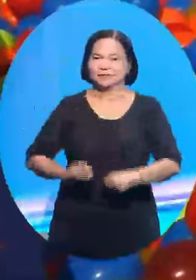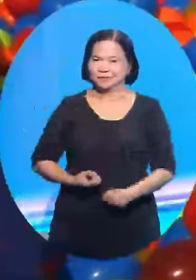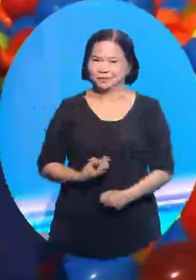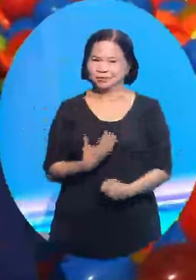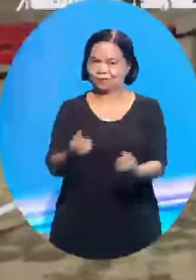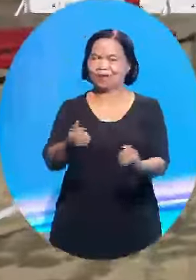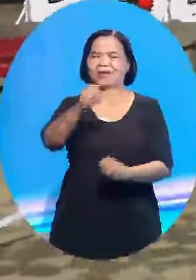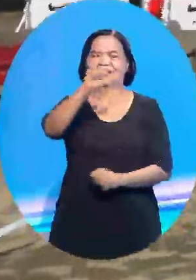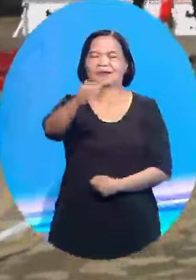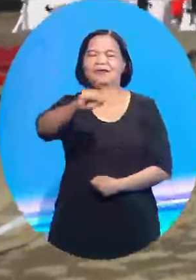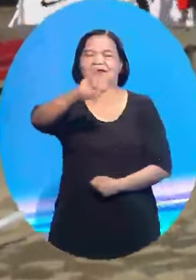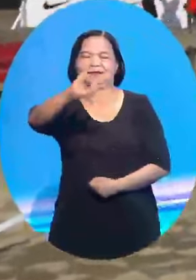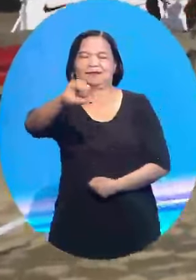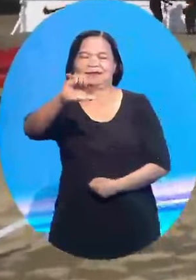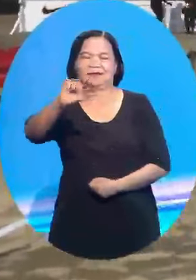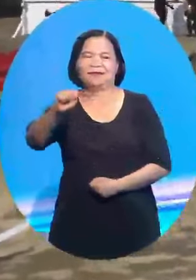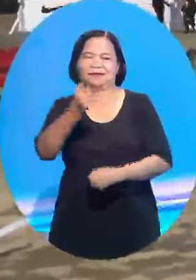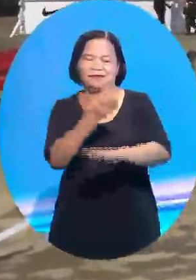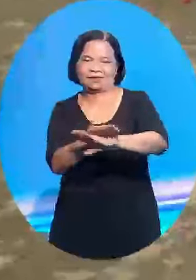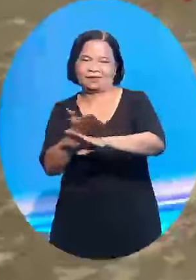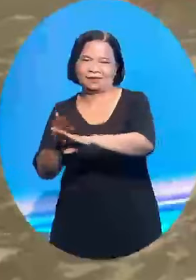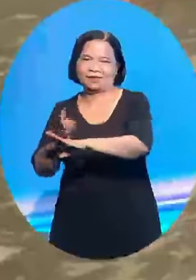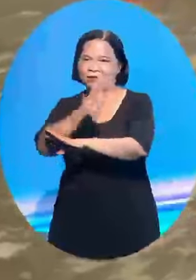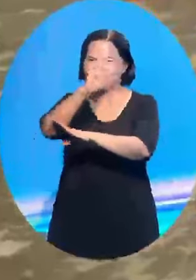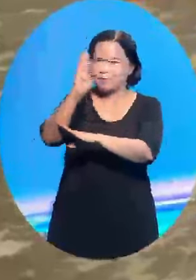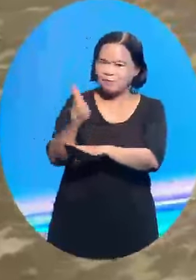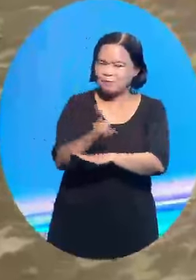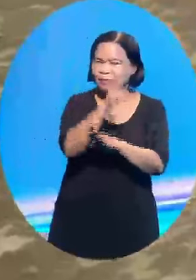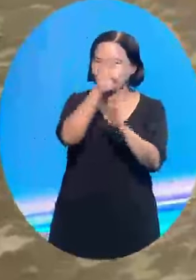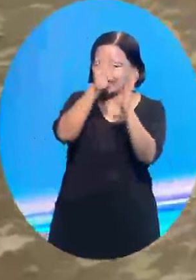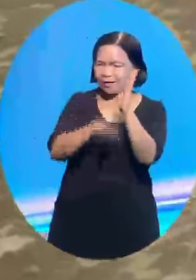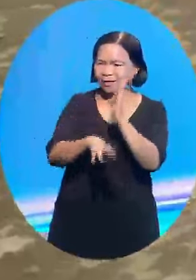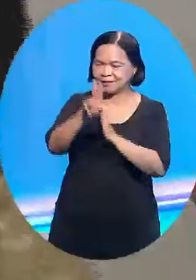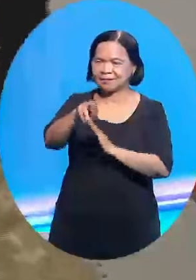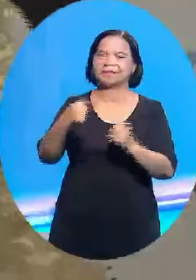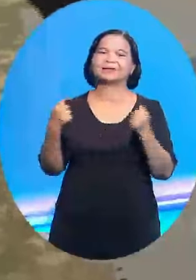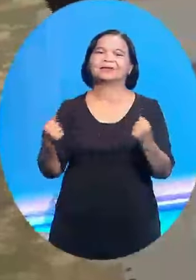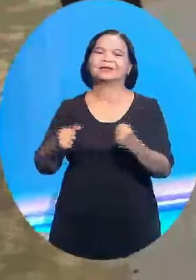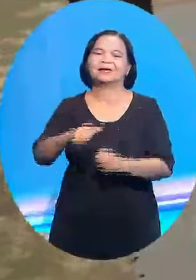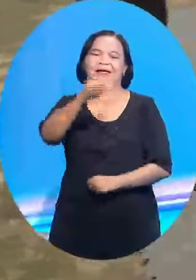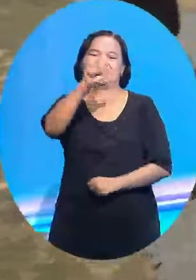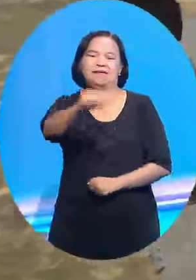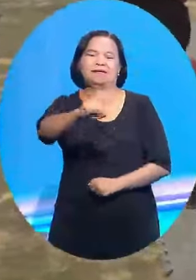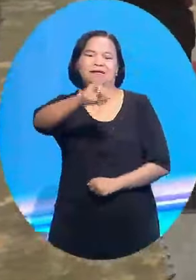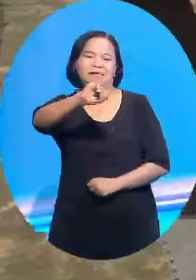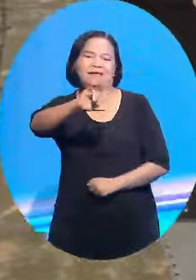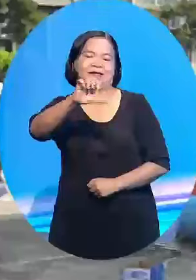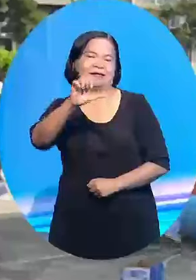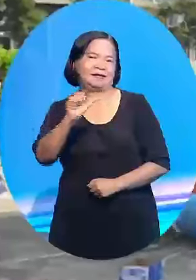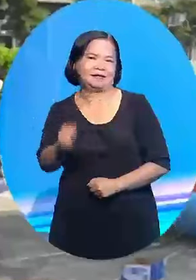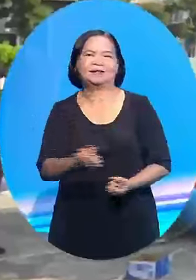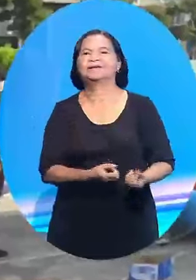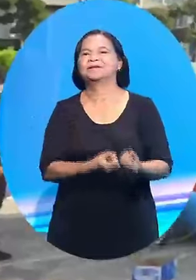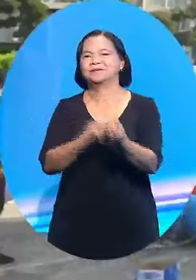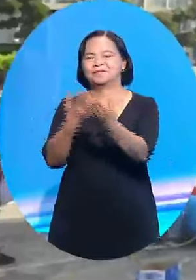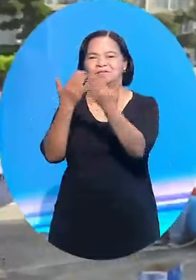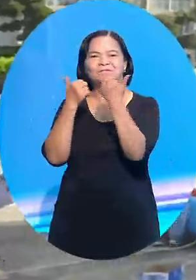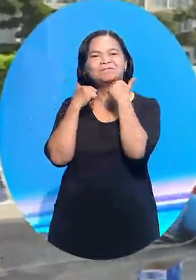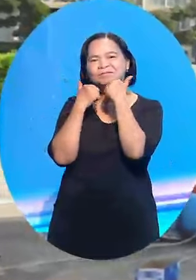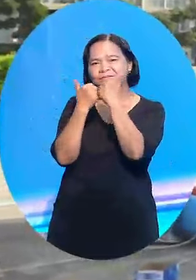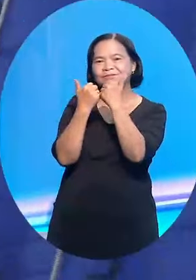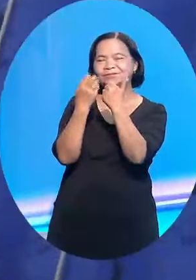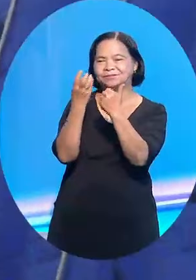với mở đầu là việc ra mắt sản phẩm bảo hiểm nhân thọ tích hợp với chương trình chăm sóc sức khỏe AIA Vitality nhằm mang lại kết quả tốt hơn